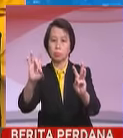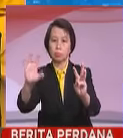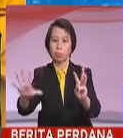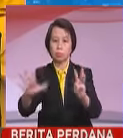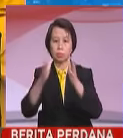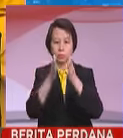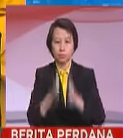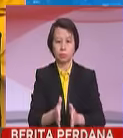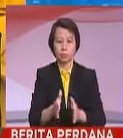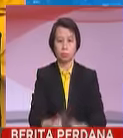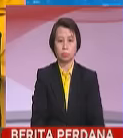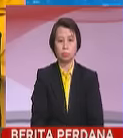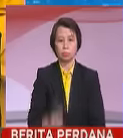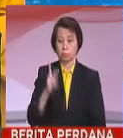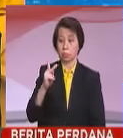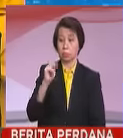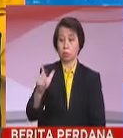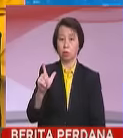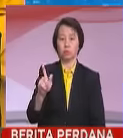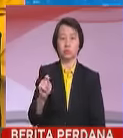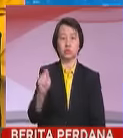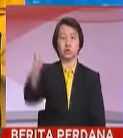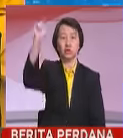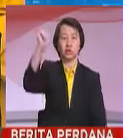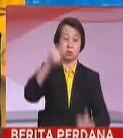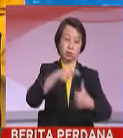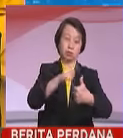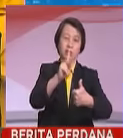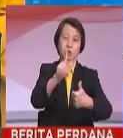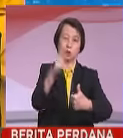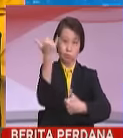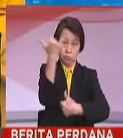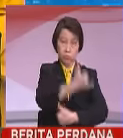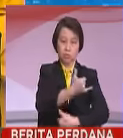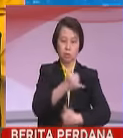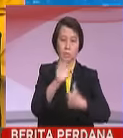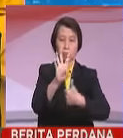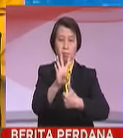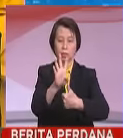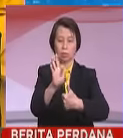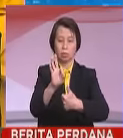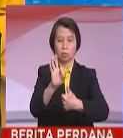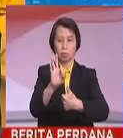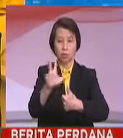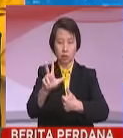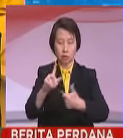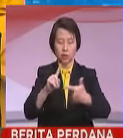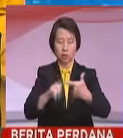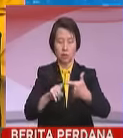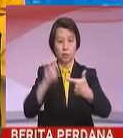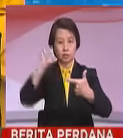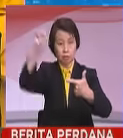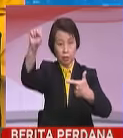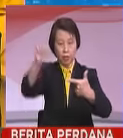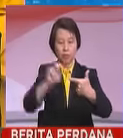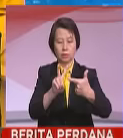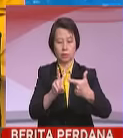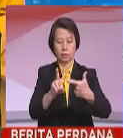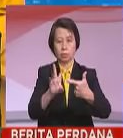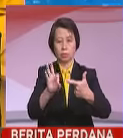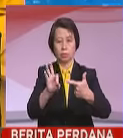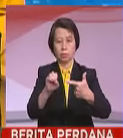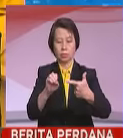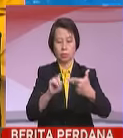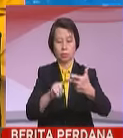64,485 kes. Kuala Lumpur mencatat kes positif tertinggi hari ini dengan 493 kes, diikuti Sabah